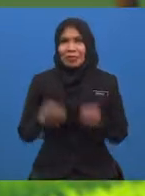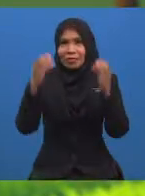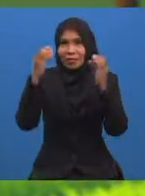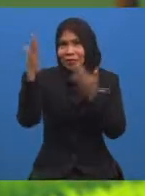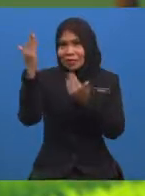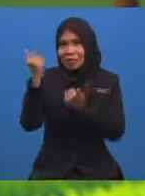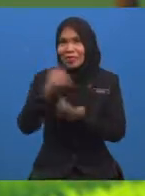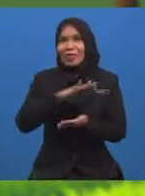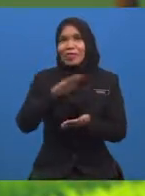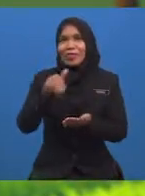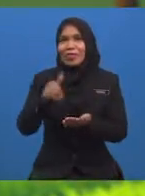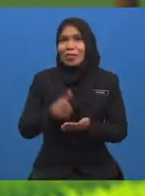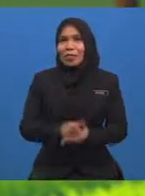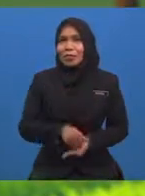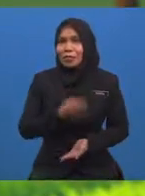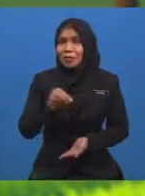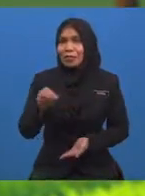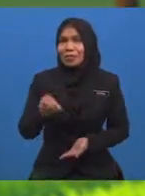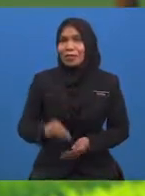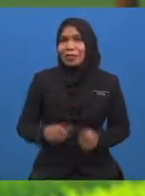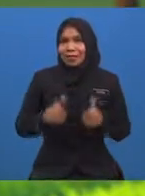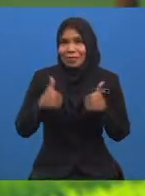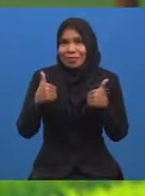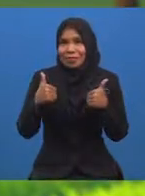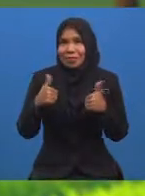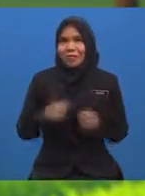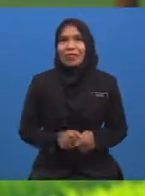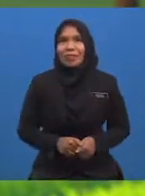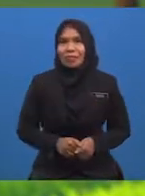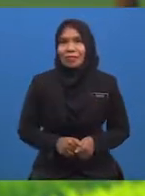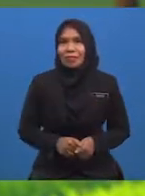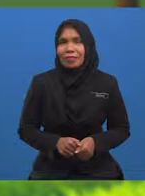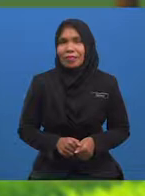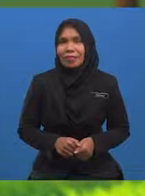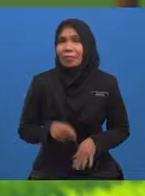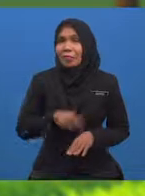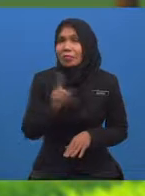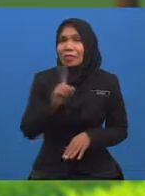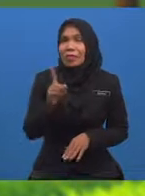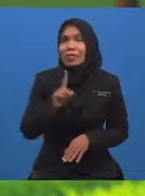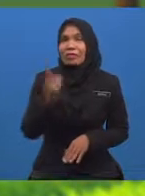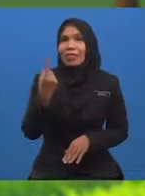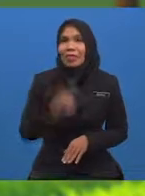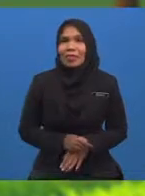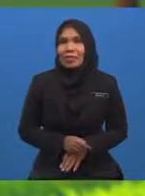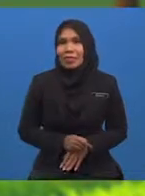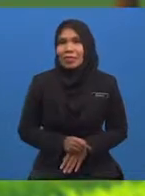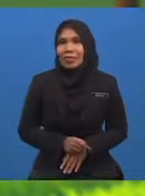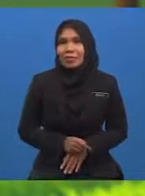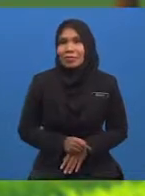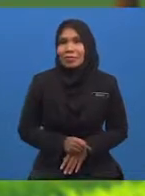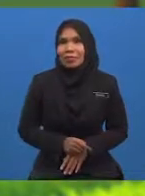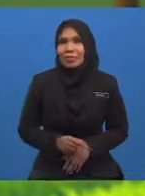harap semua murid-murid dalam keadaan sihat sejahtera. Walau di mana sekalipun kita berada, kesihatan